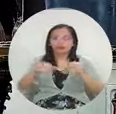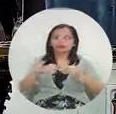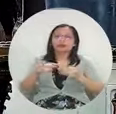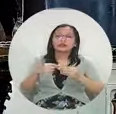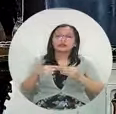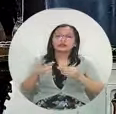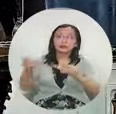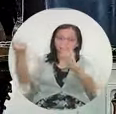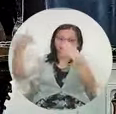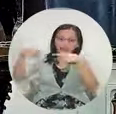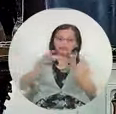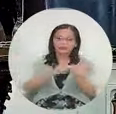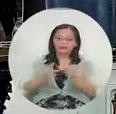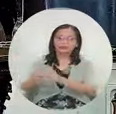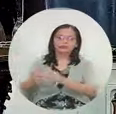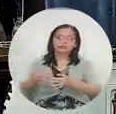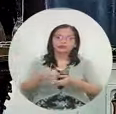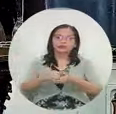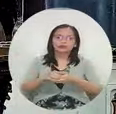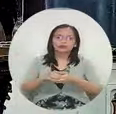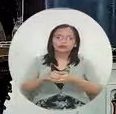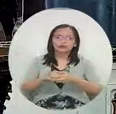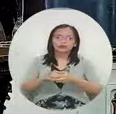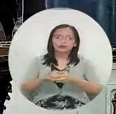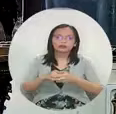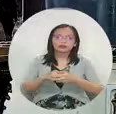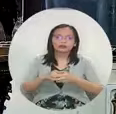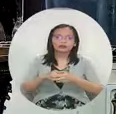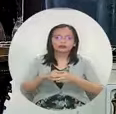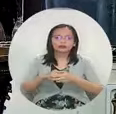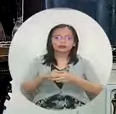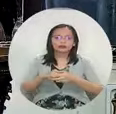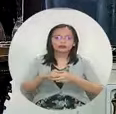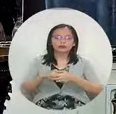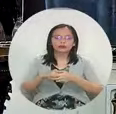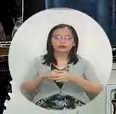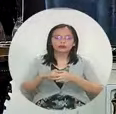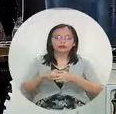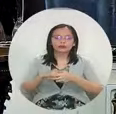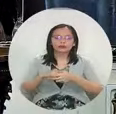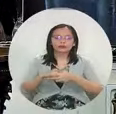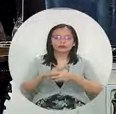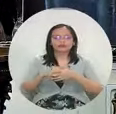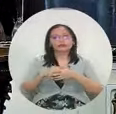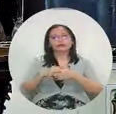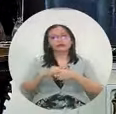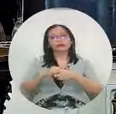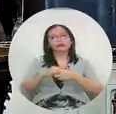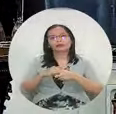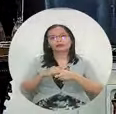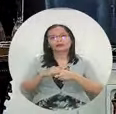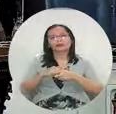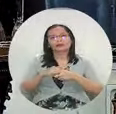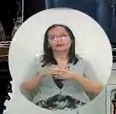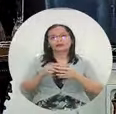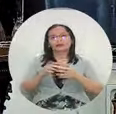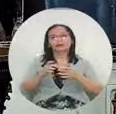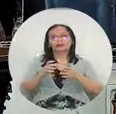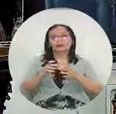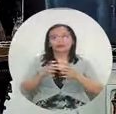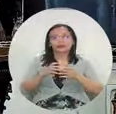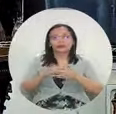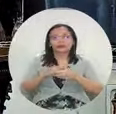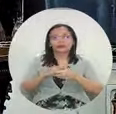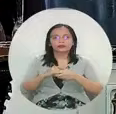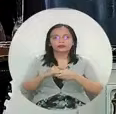Kayo sa kadlo, kinan magkataon niya mo. Diba, sig mahulog muna. And then the Christians will be with the